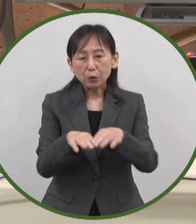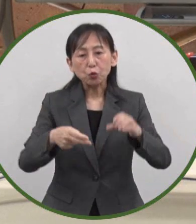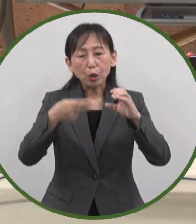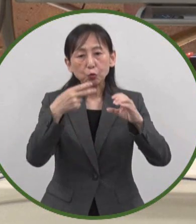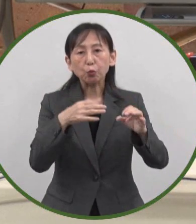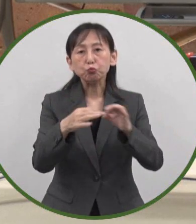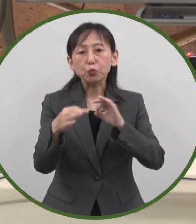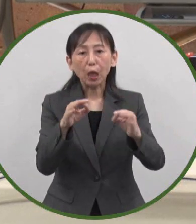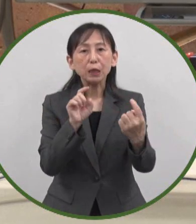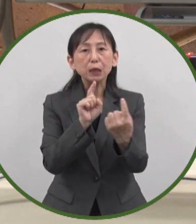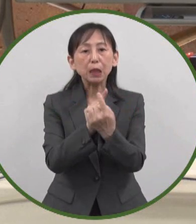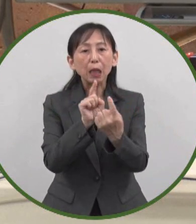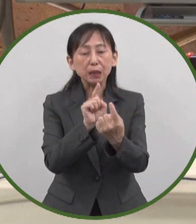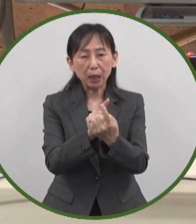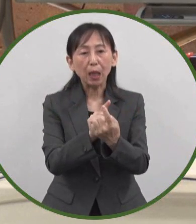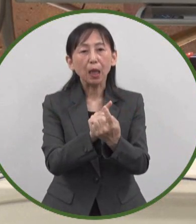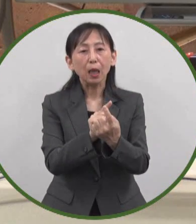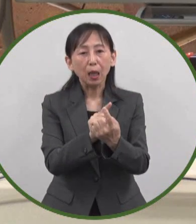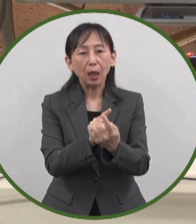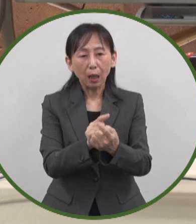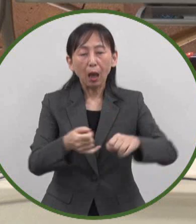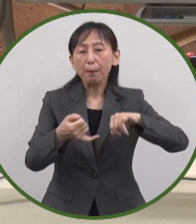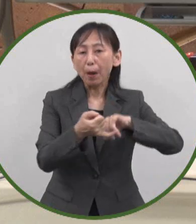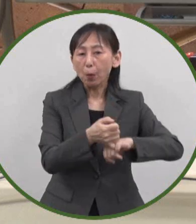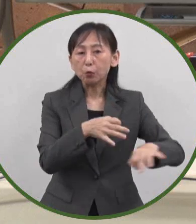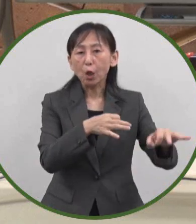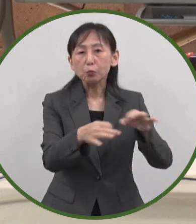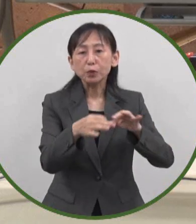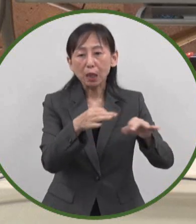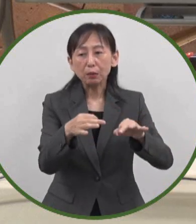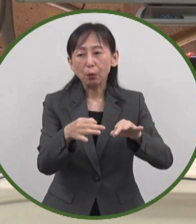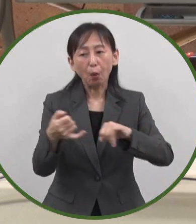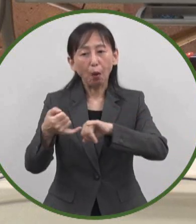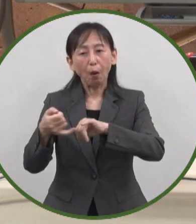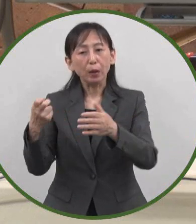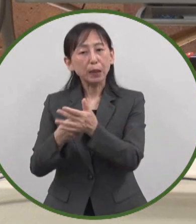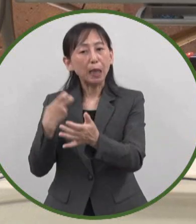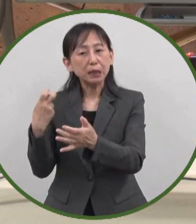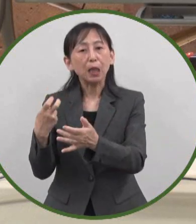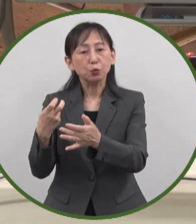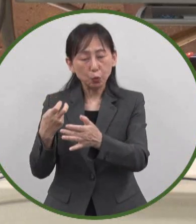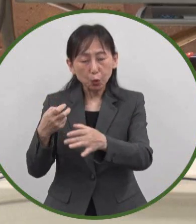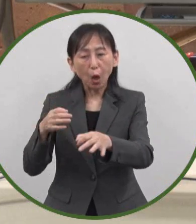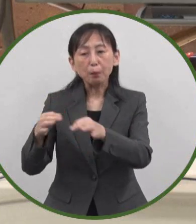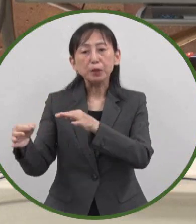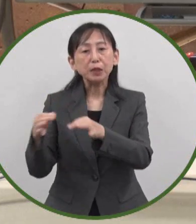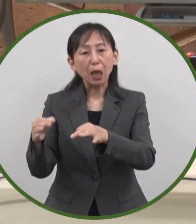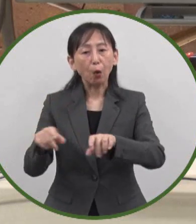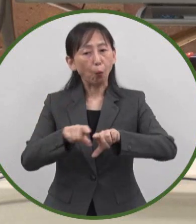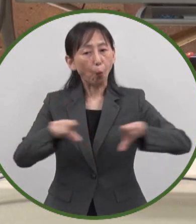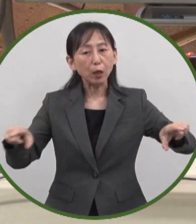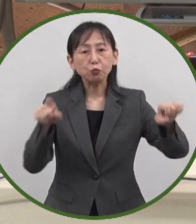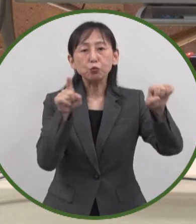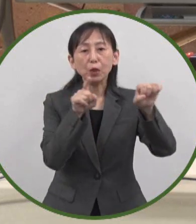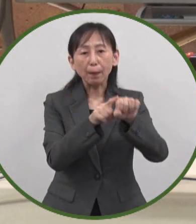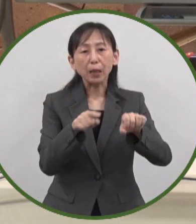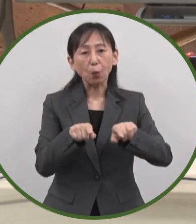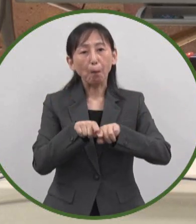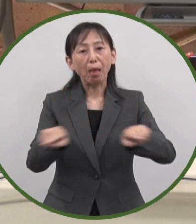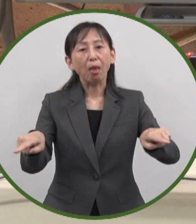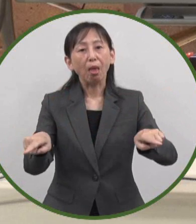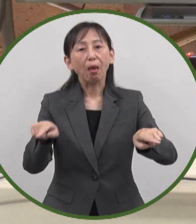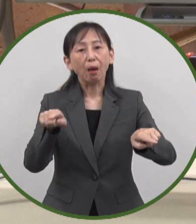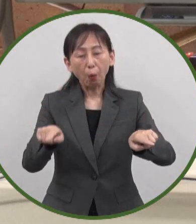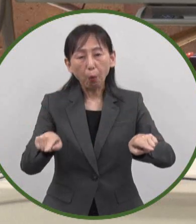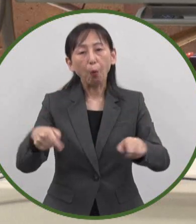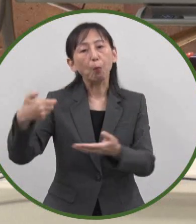について応じている店と応じていない店でしっかり公平性を保つように命令などを適切に都道府県に対して適用するよう